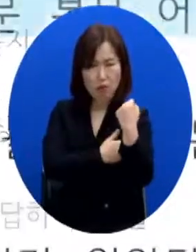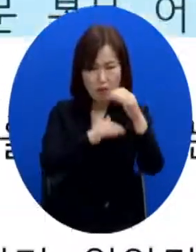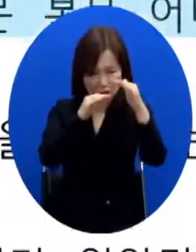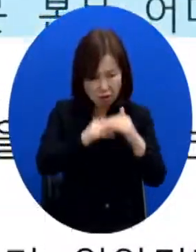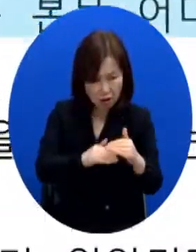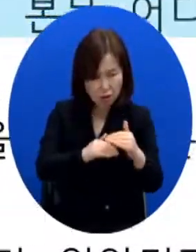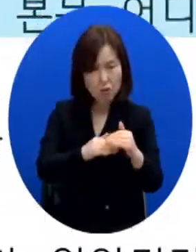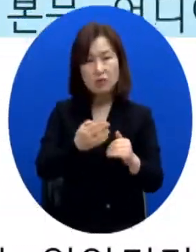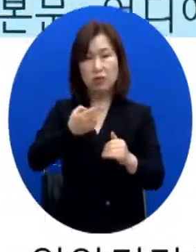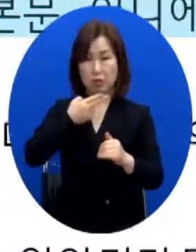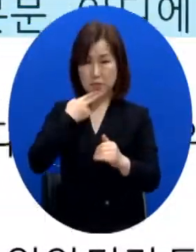강조했습니다